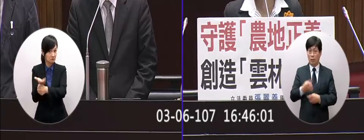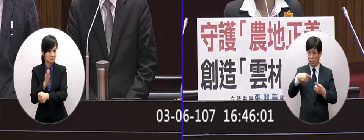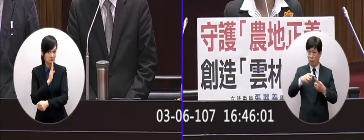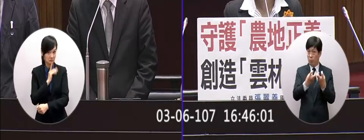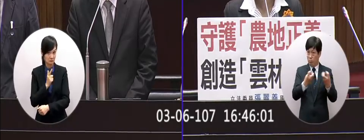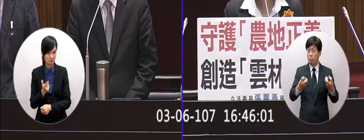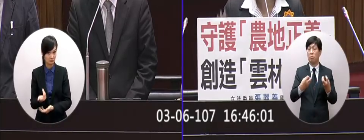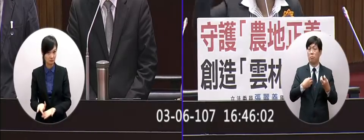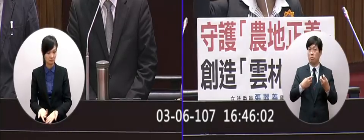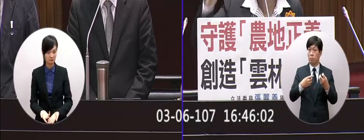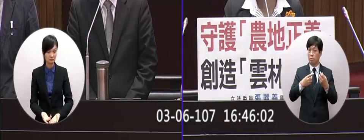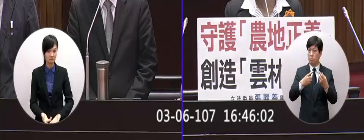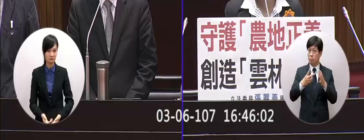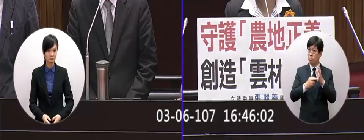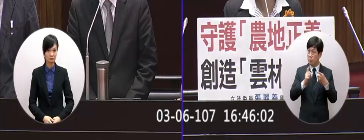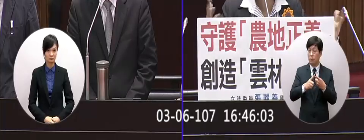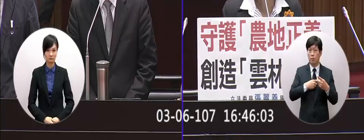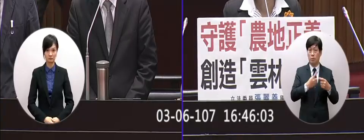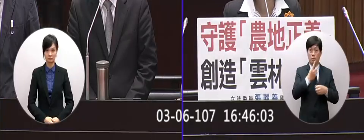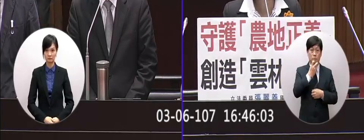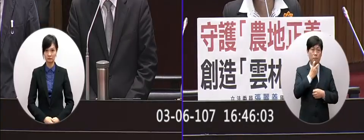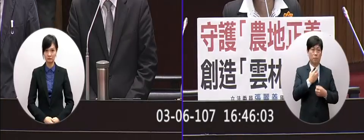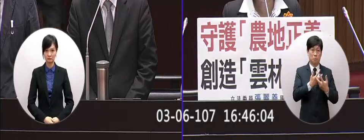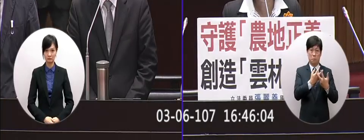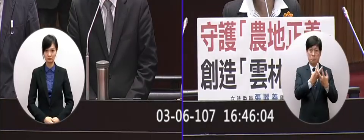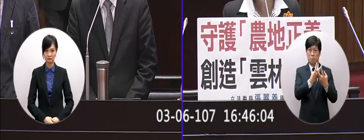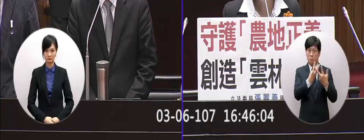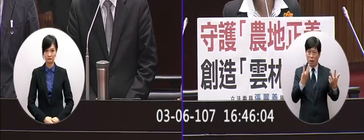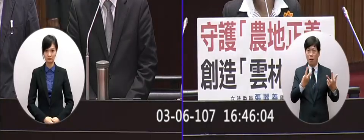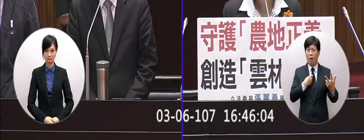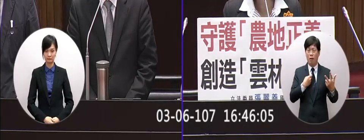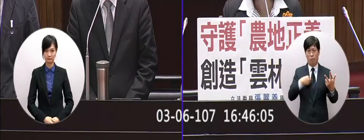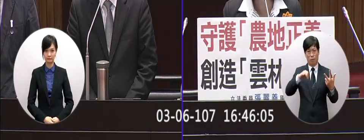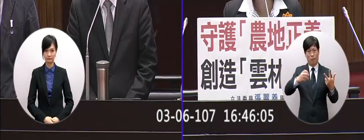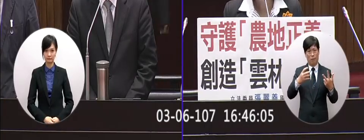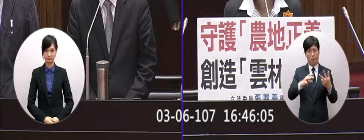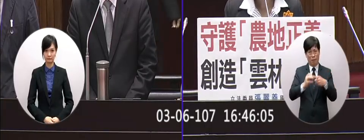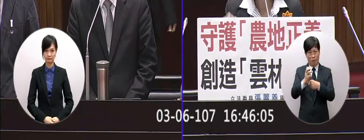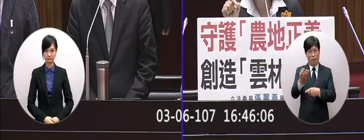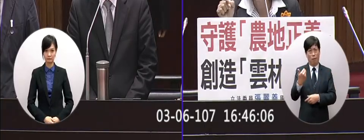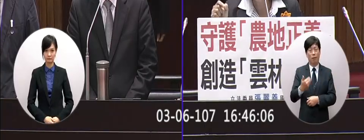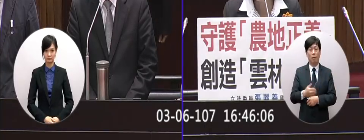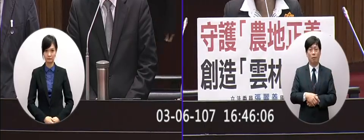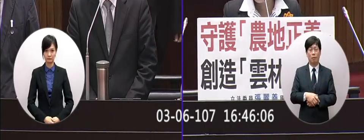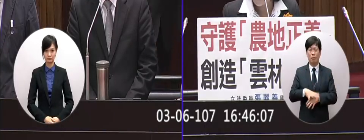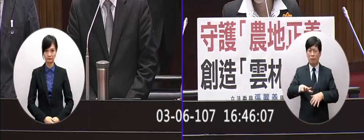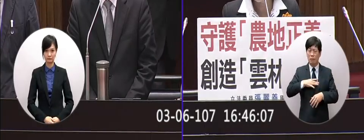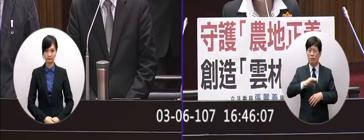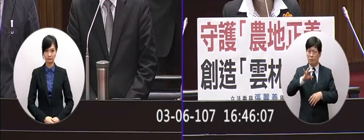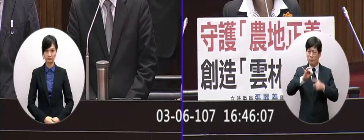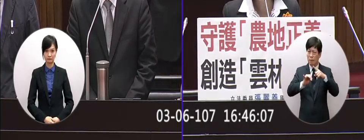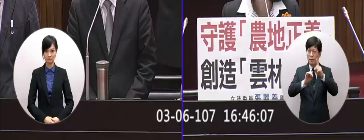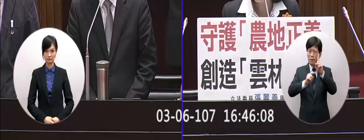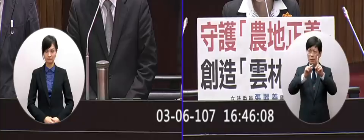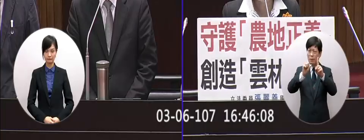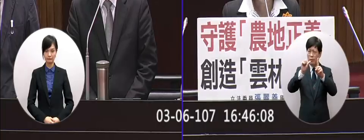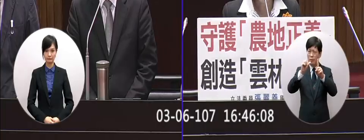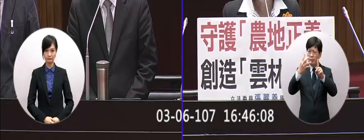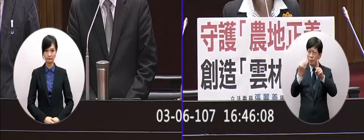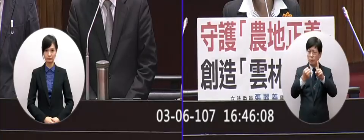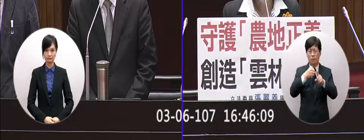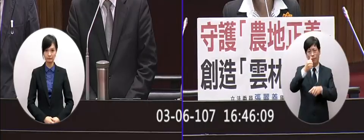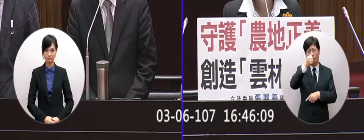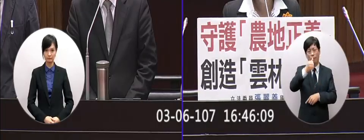理分配，中央70%，地方至少30%啊，现在是1%多，院